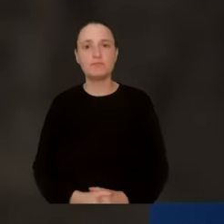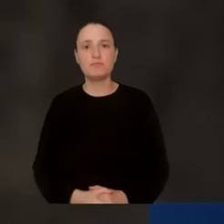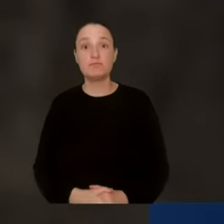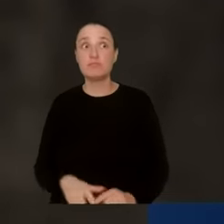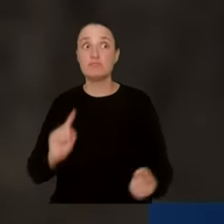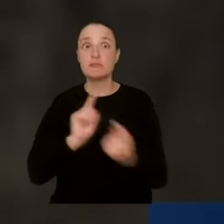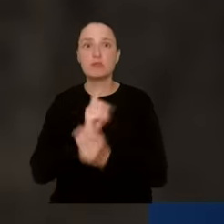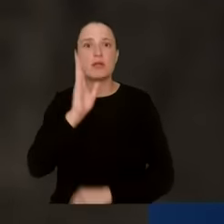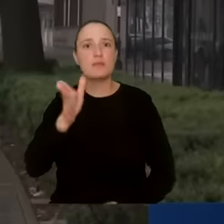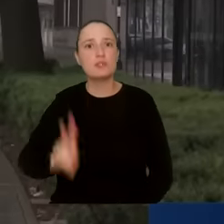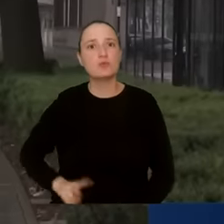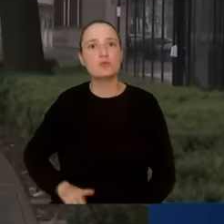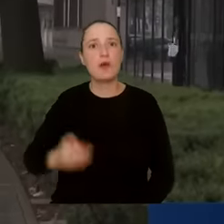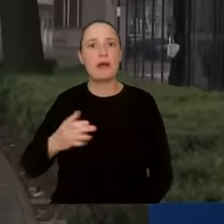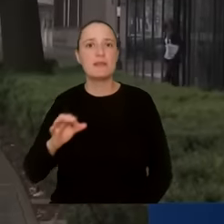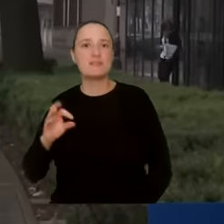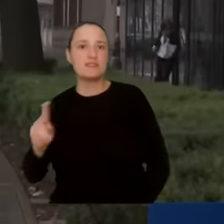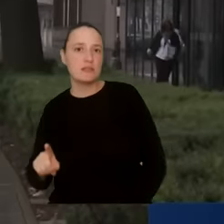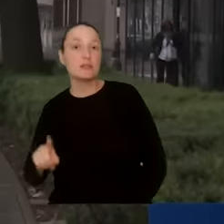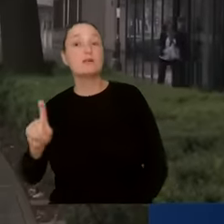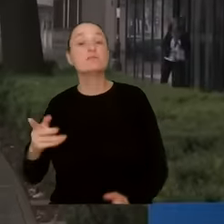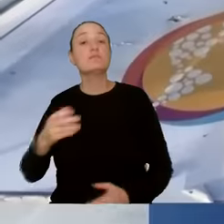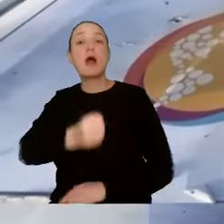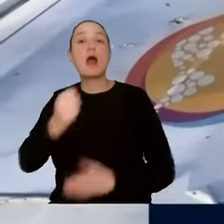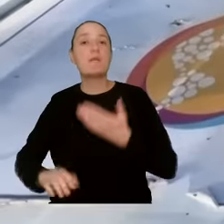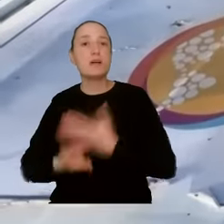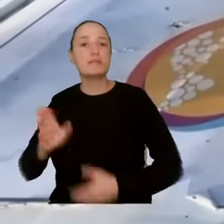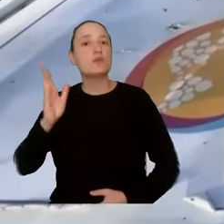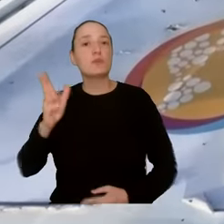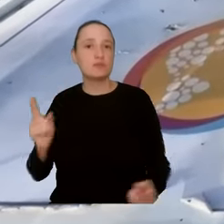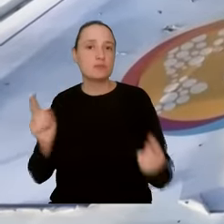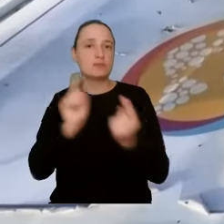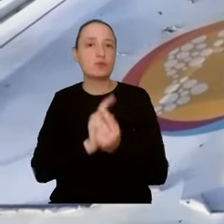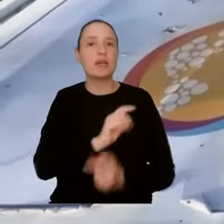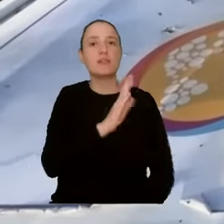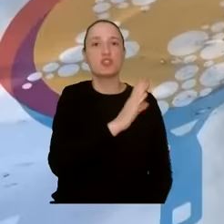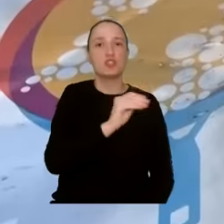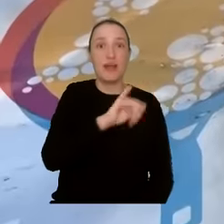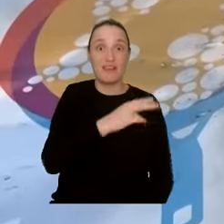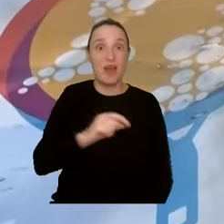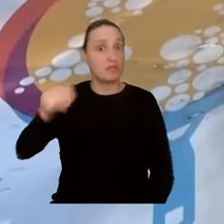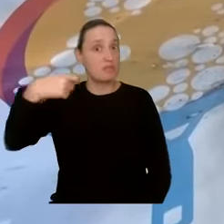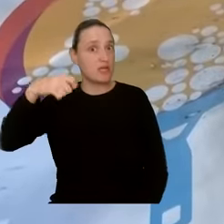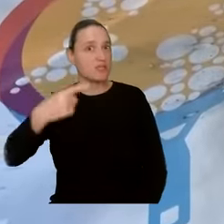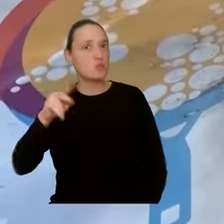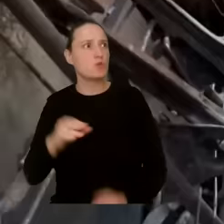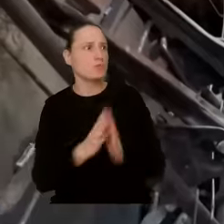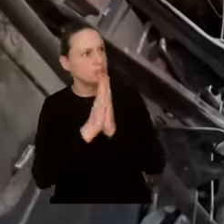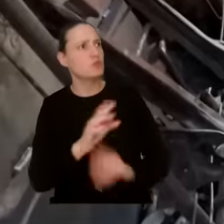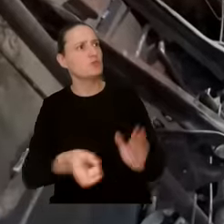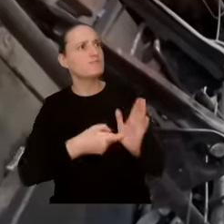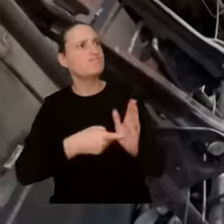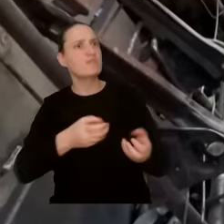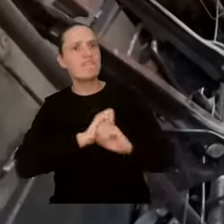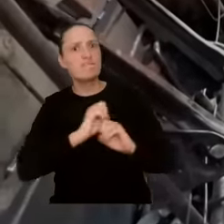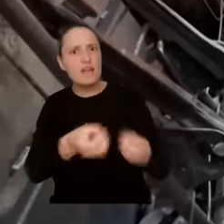jutro w MSZ-cie. Izraelskiego ambasadora podejmie wiceminister Andrzej Szejna. Prezydent Andrzej Duda wezwał Izrael do pilnego wyjaśnienia wszystkich